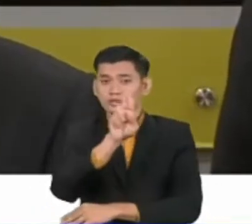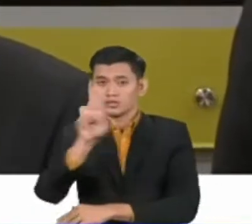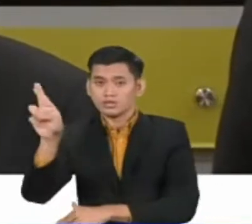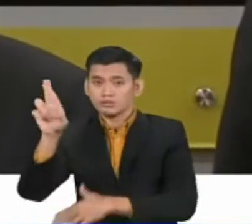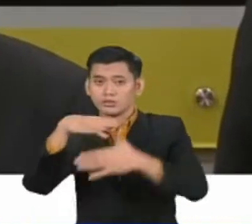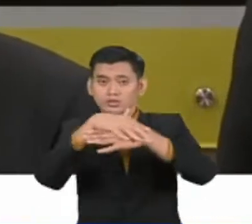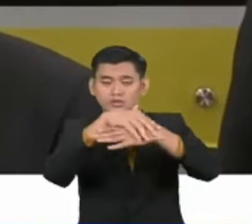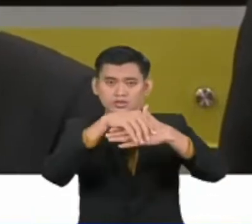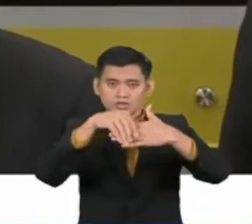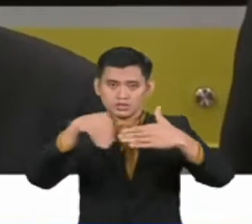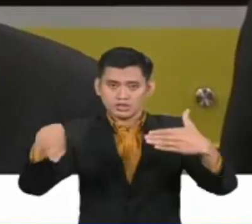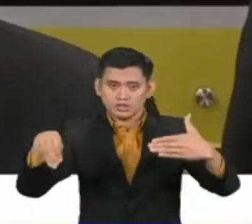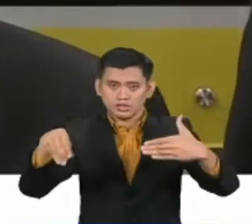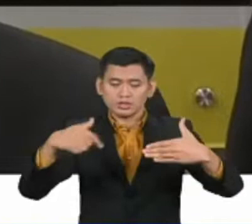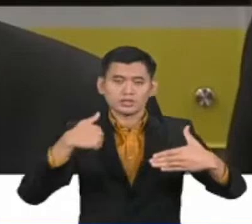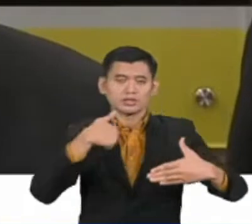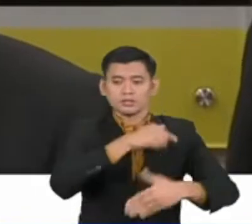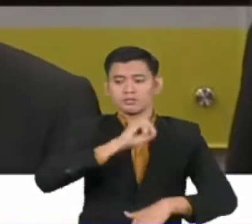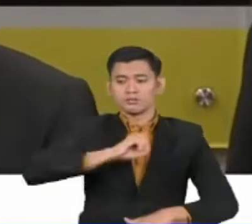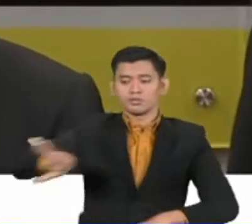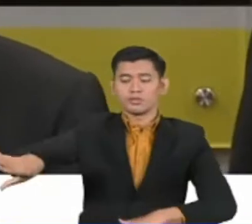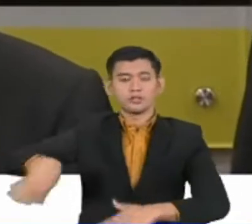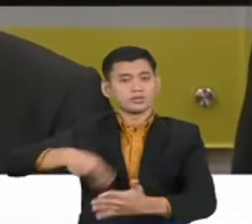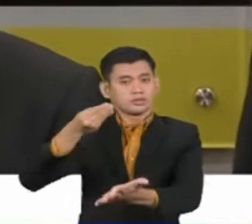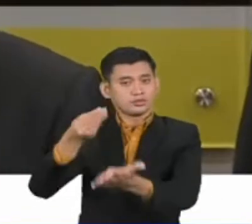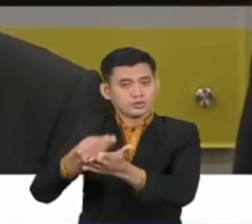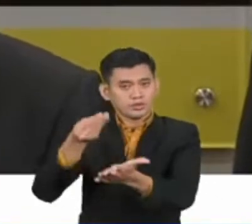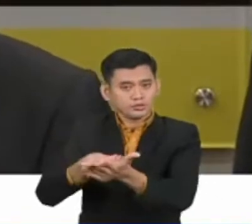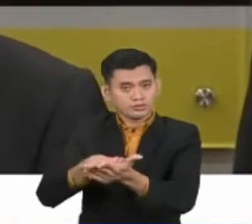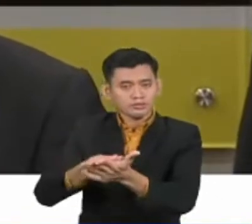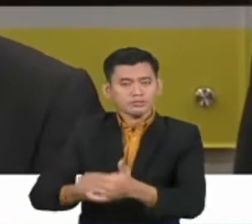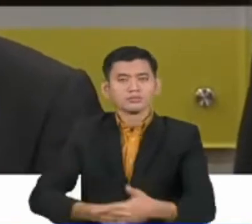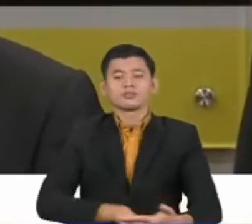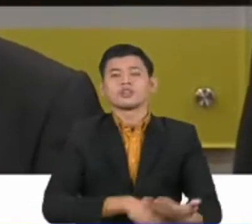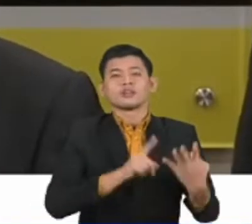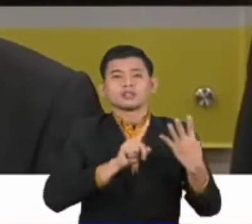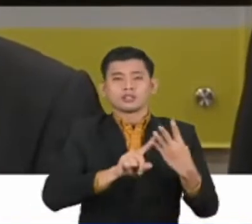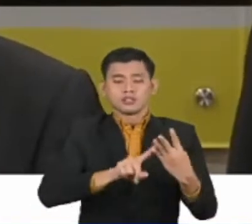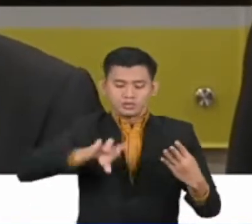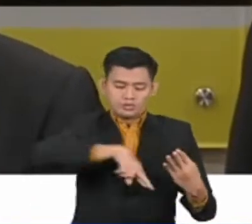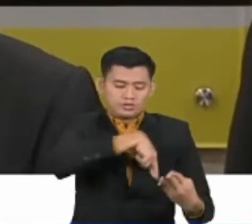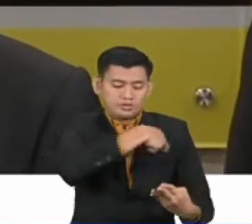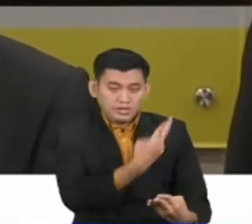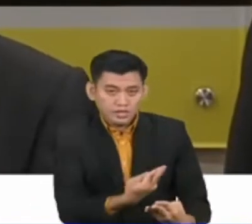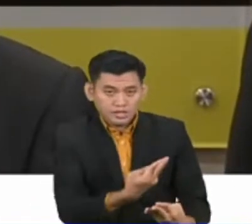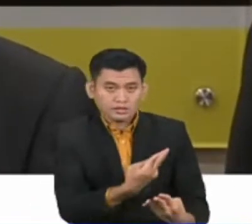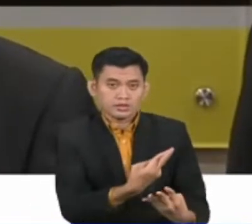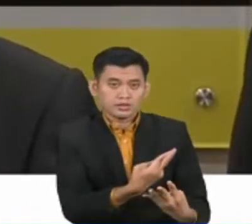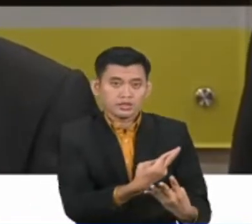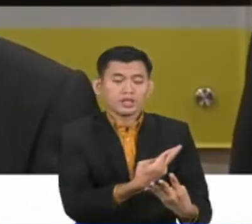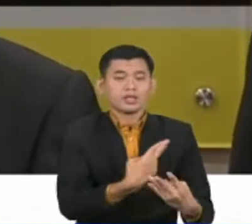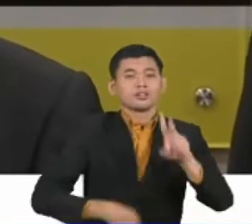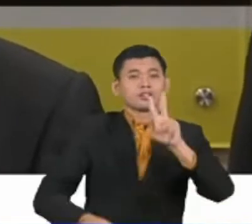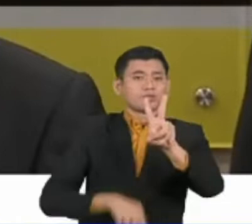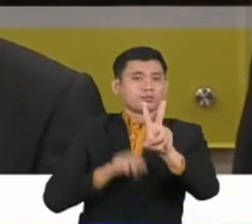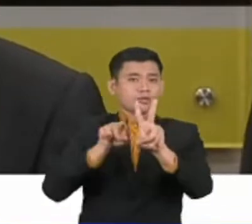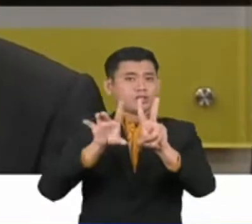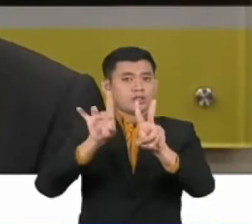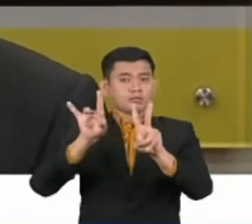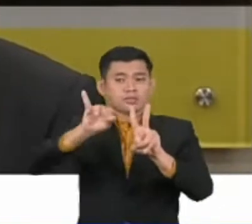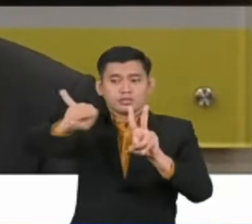RM75,000 dan juga berlaku juga kehilangan dan kerugian wang awam sebanyak 2.8